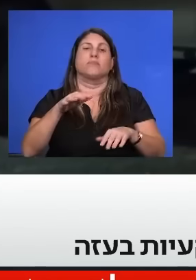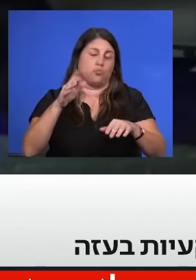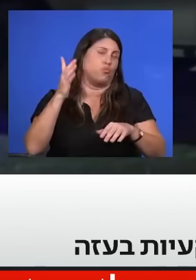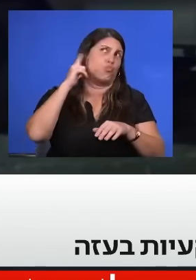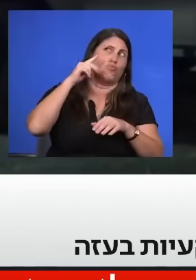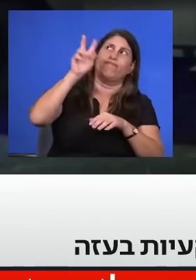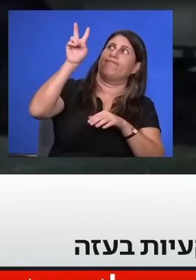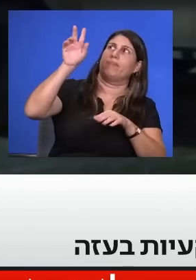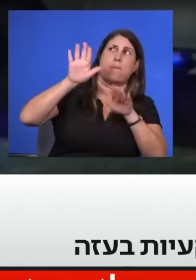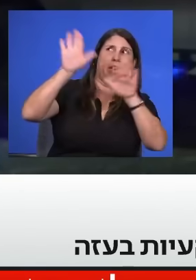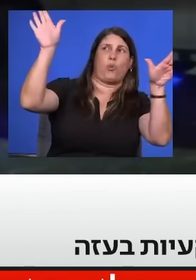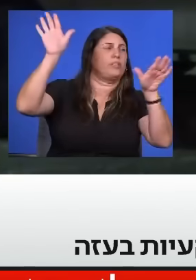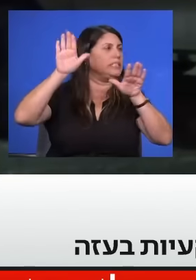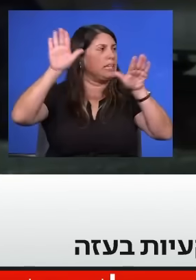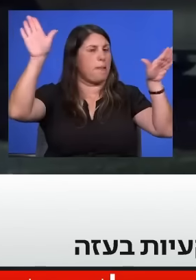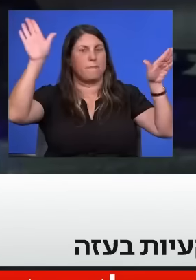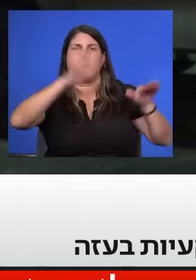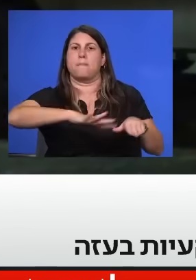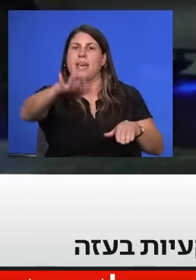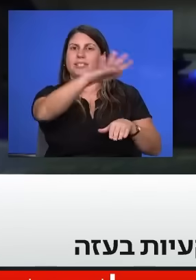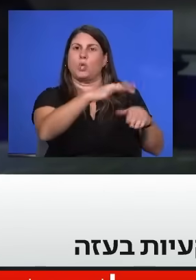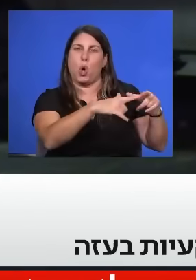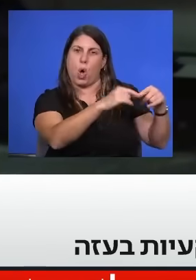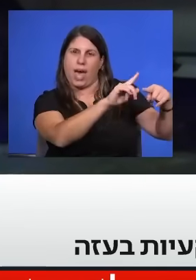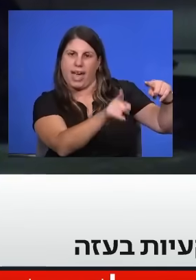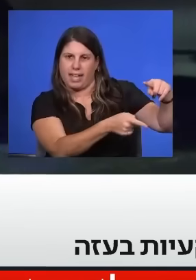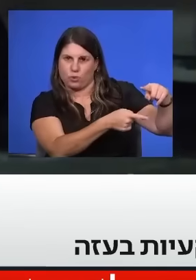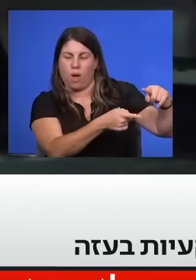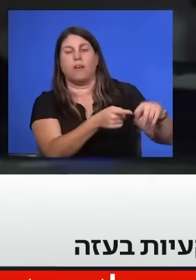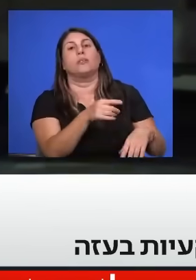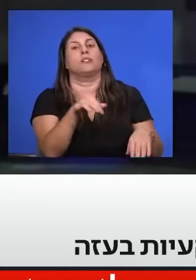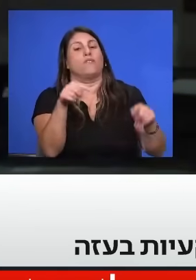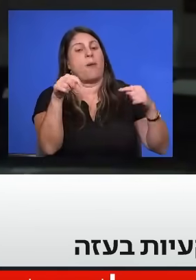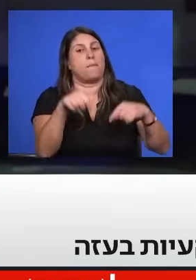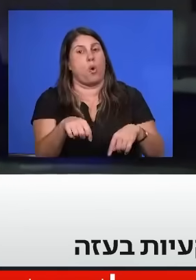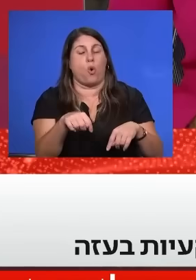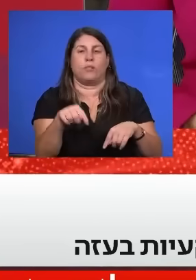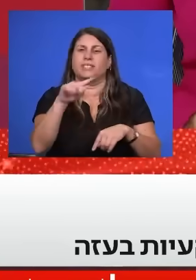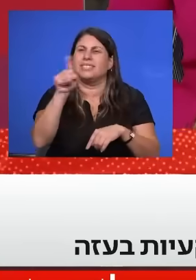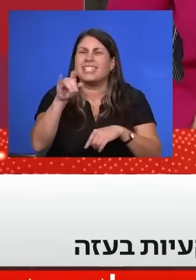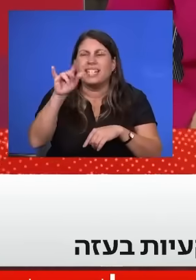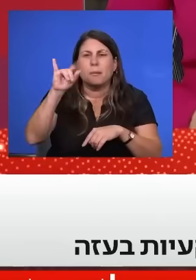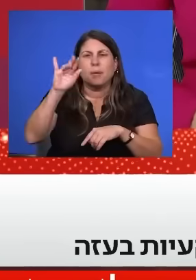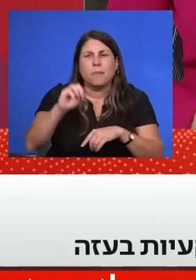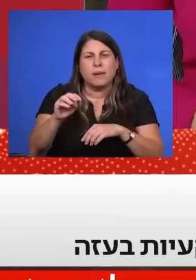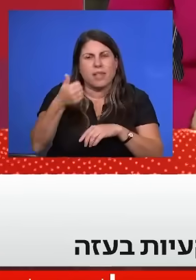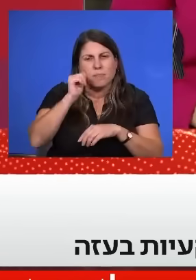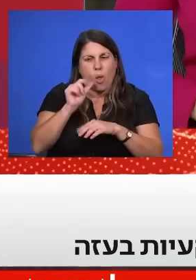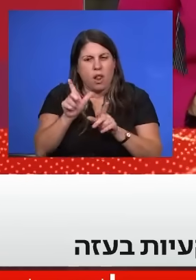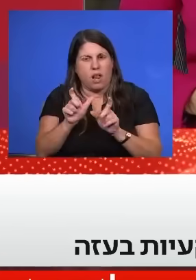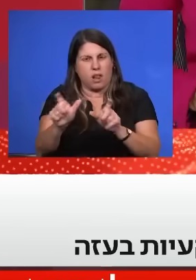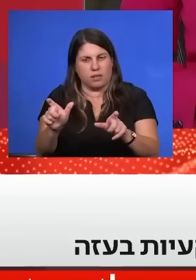באזור הרצועה, ואתמול מיכל כאן בזיקים סוכלה אחת מניסיונות החדירה, אפשר לומר הגדולה ביותר מאז